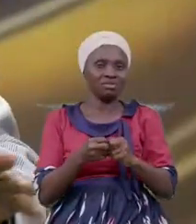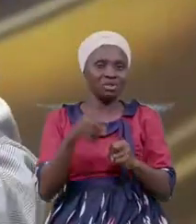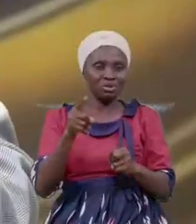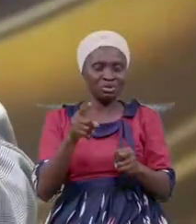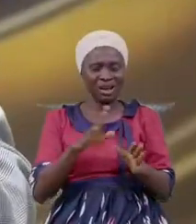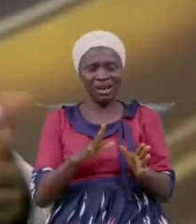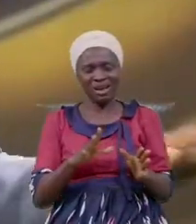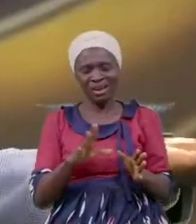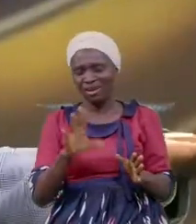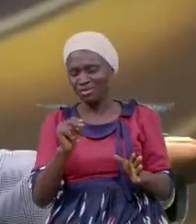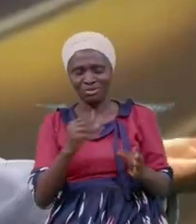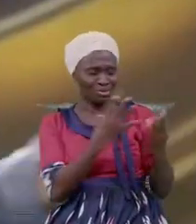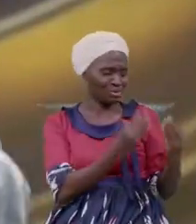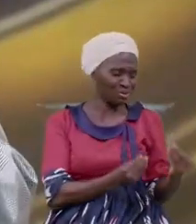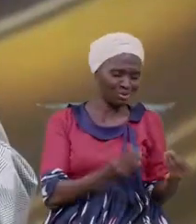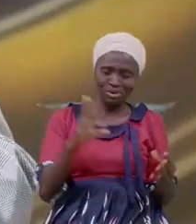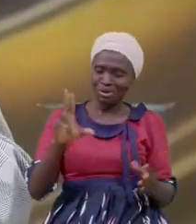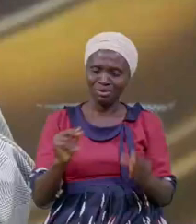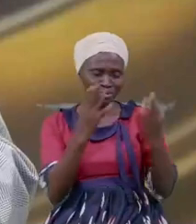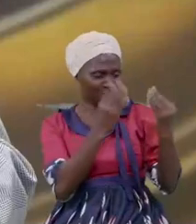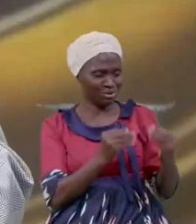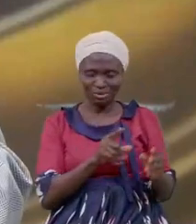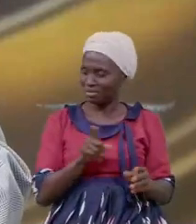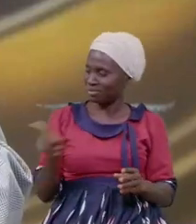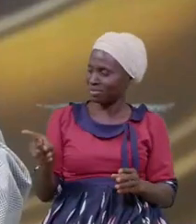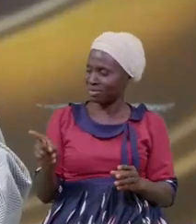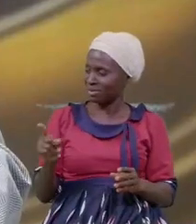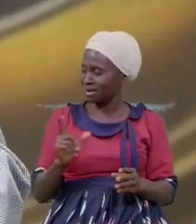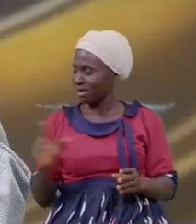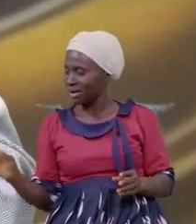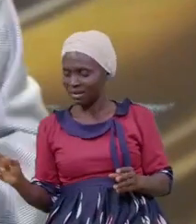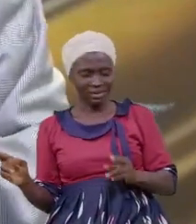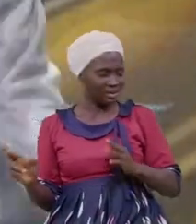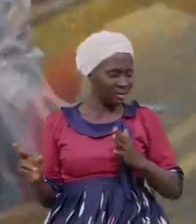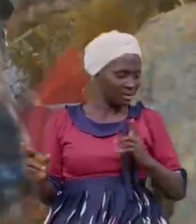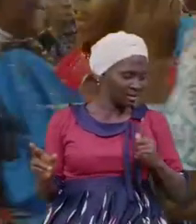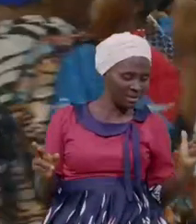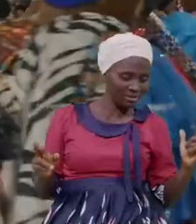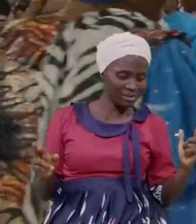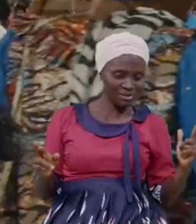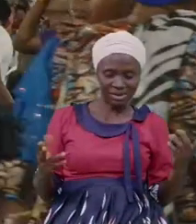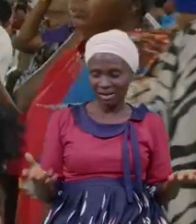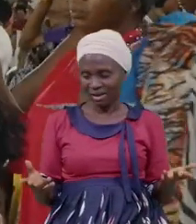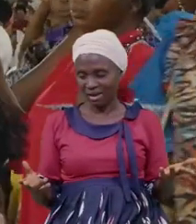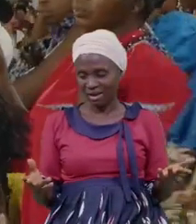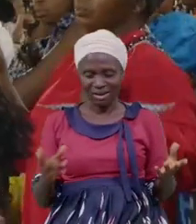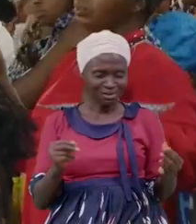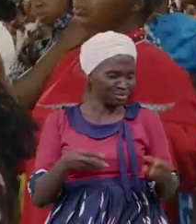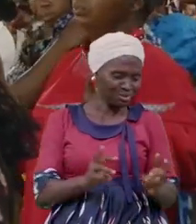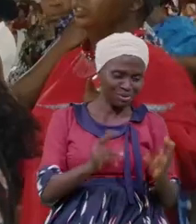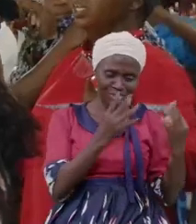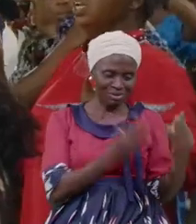droite regardez partout et il semble qu'il y a pas de voix levez la tête vers le haut le